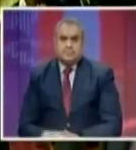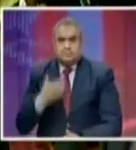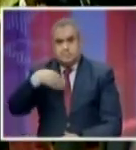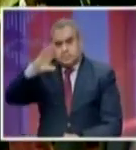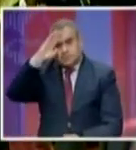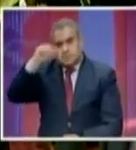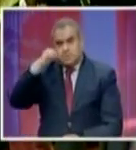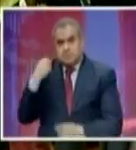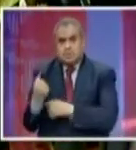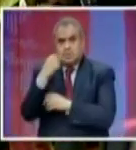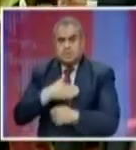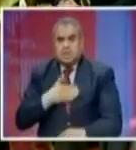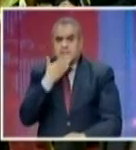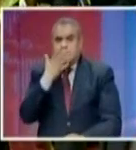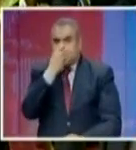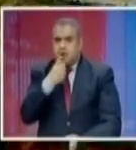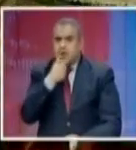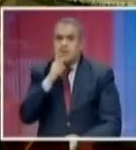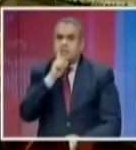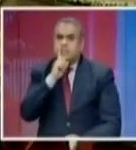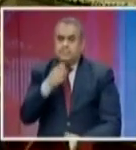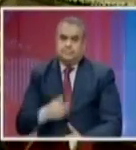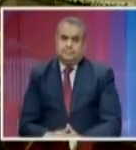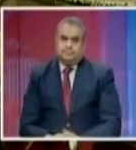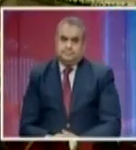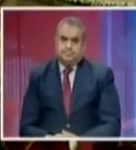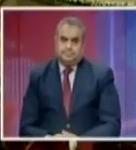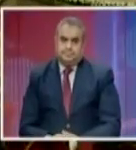شكرا للبطل ابراهيم الخولي.